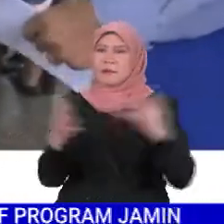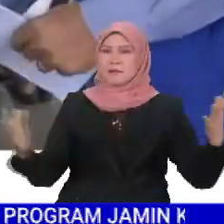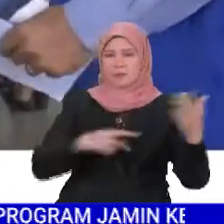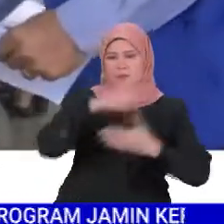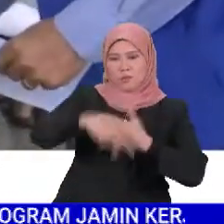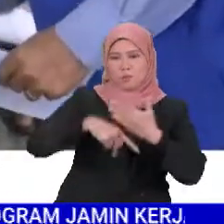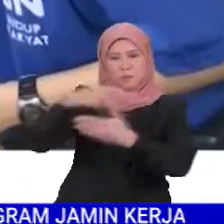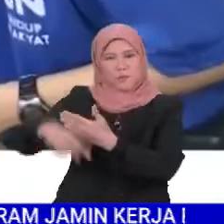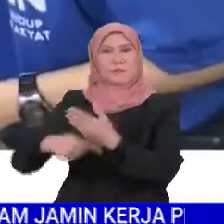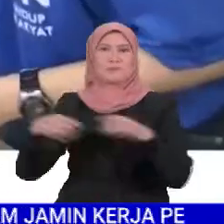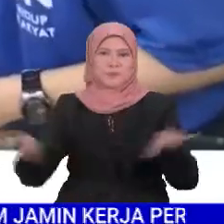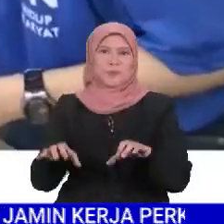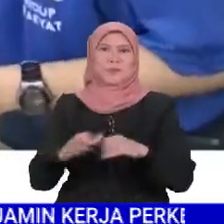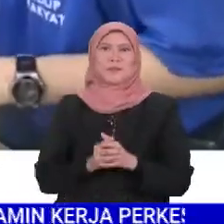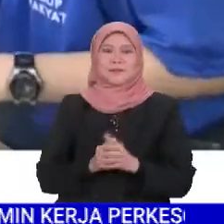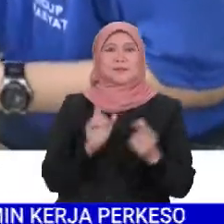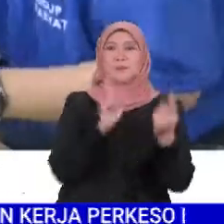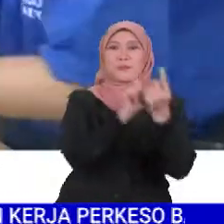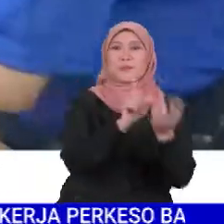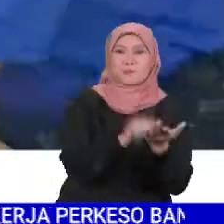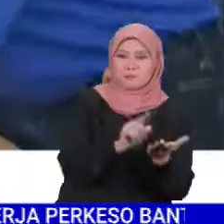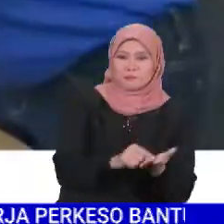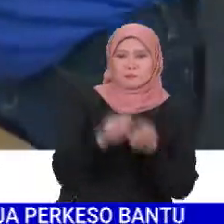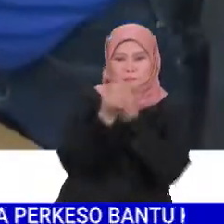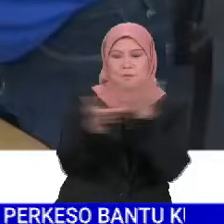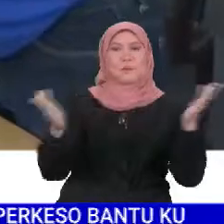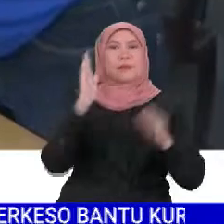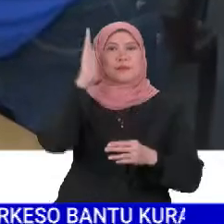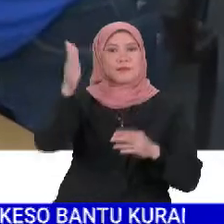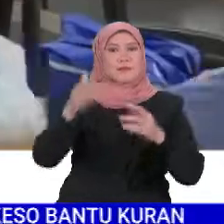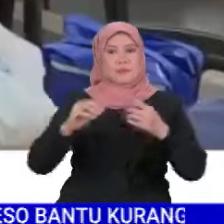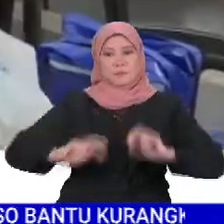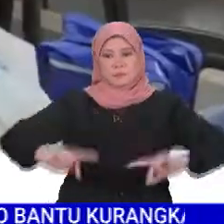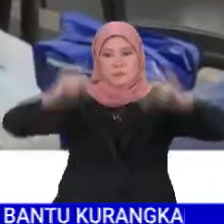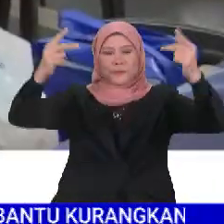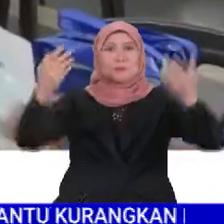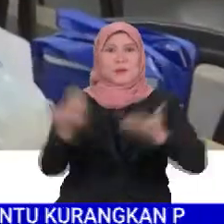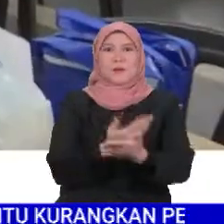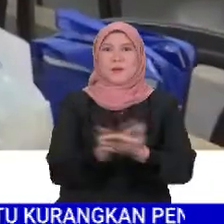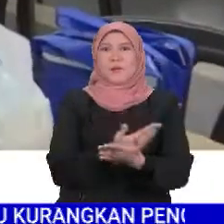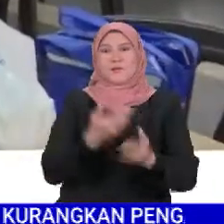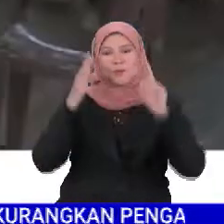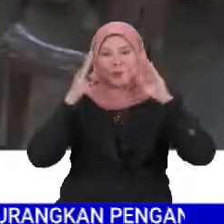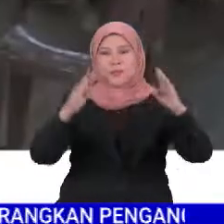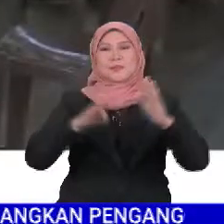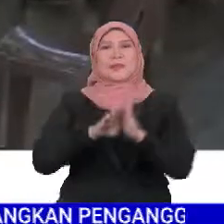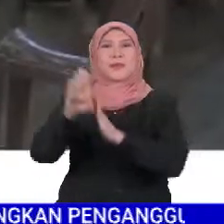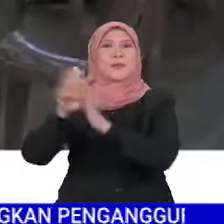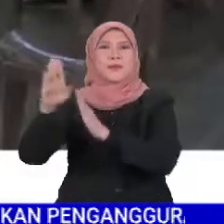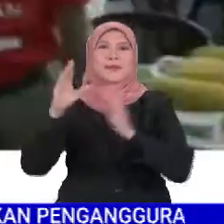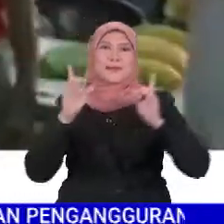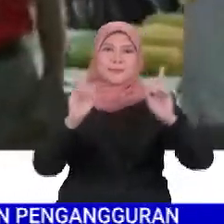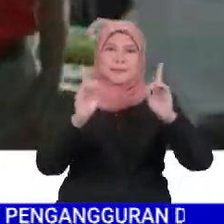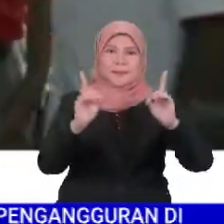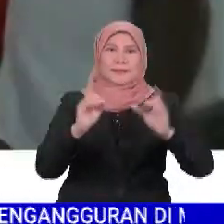dilakukan. Ketika ditemui media, beliau berharap dapat memberi sinar baharu kepada kawasan itu dengan memfokuskan kepada aspek pembangunan dan